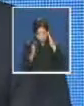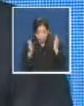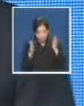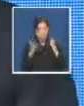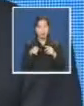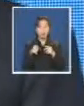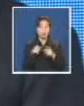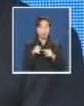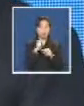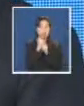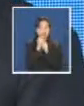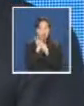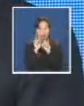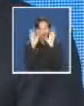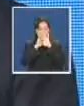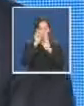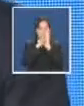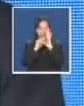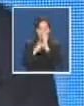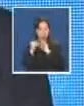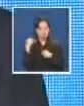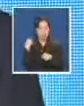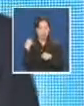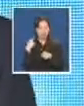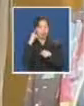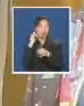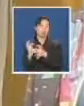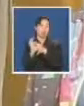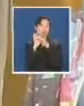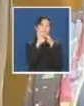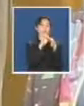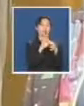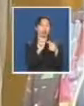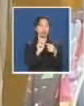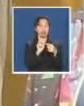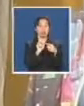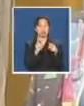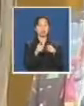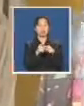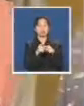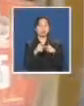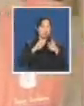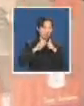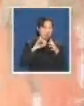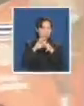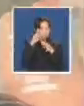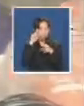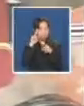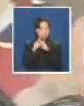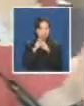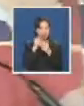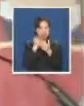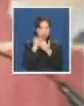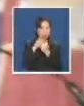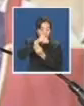ประกอบการอยู่ในลักษณะที่ไม่ถูกต้องตามกฎหมายนำมาสู่ปัญหาในเรื่องของการที่ต้องมีการส่งเงินนะครับให้กลุ่มคนต่างๆ